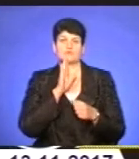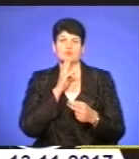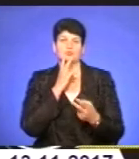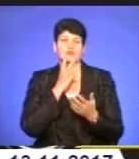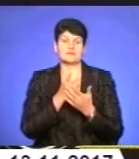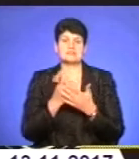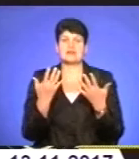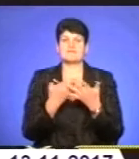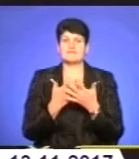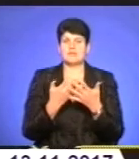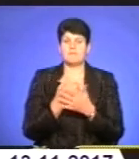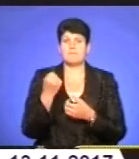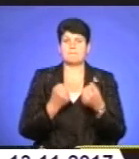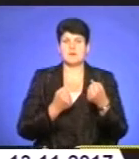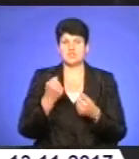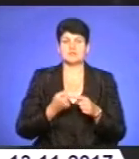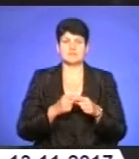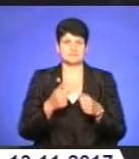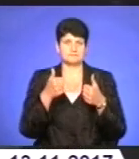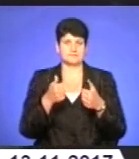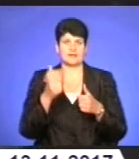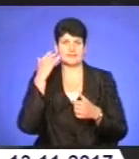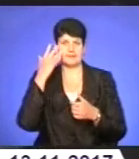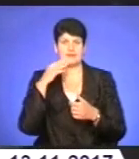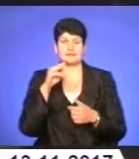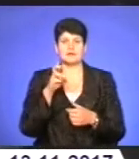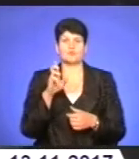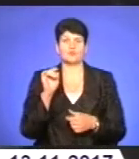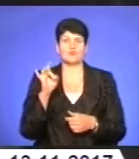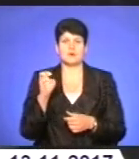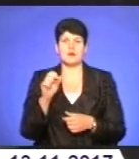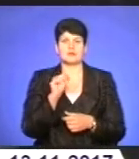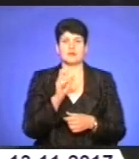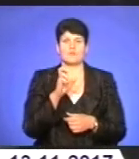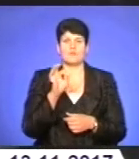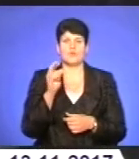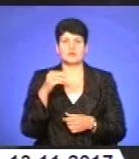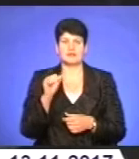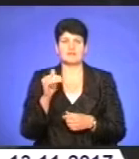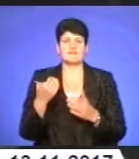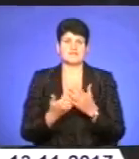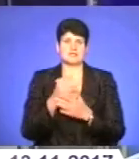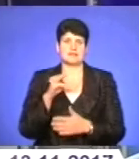фільм в машині. Я думаю, це гарна ідея. Тарас Бурак, Андрій Бодак, Вісті ТТБ.